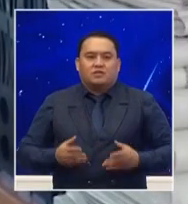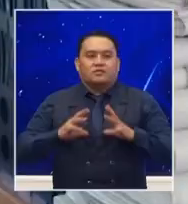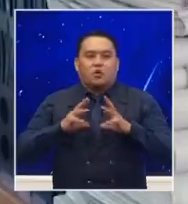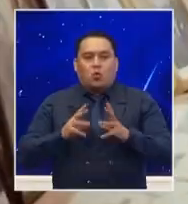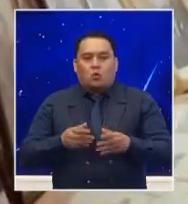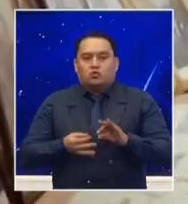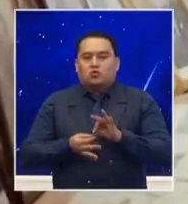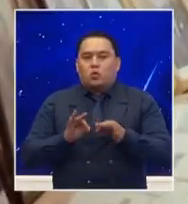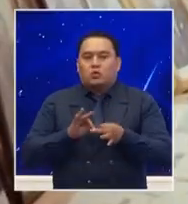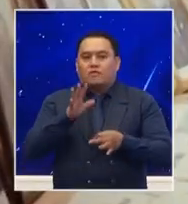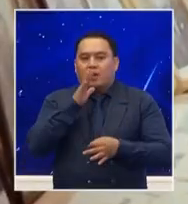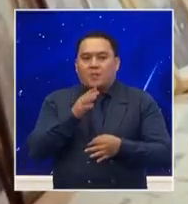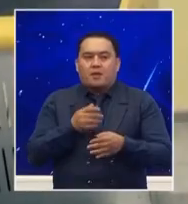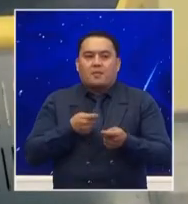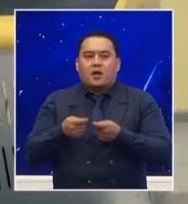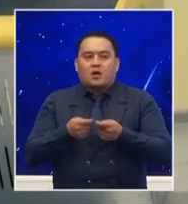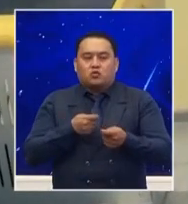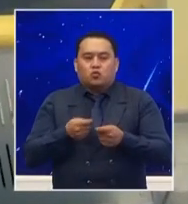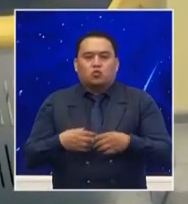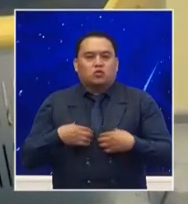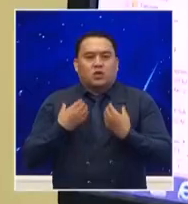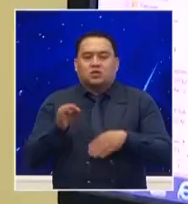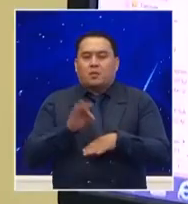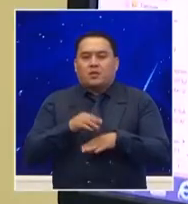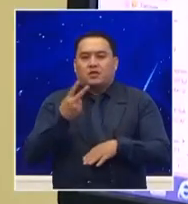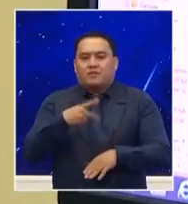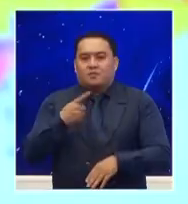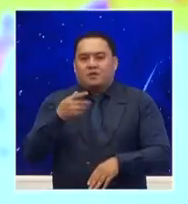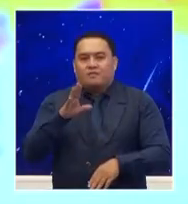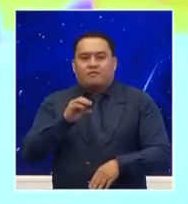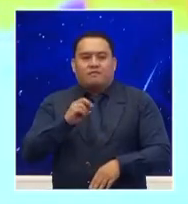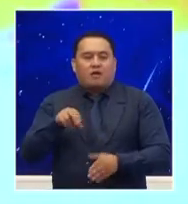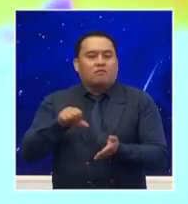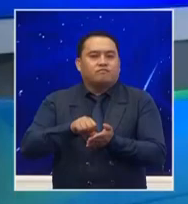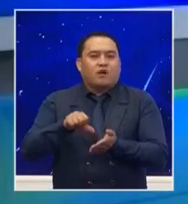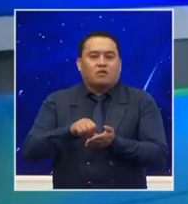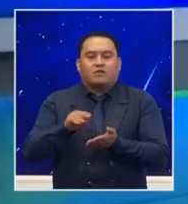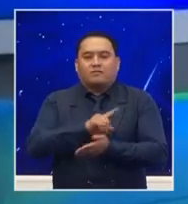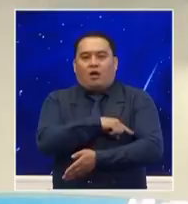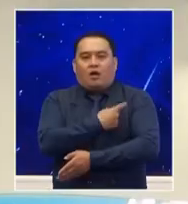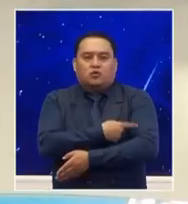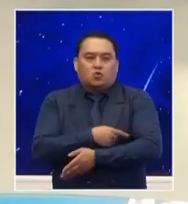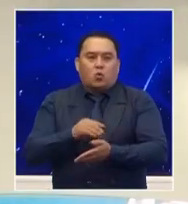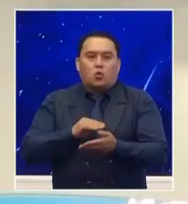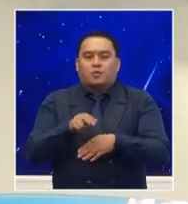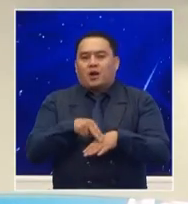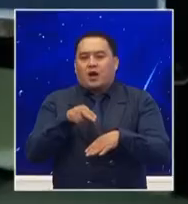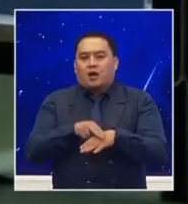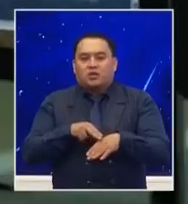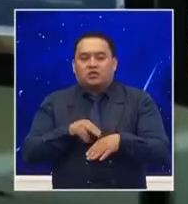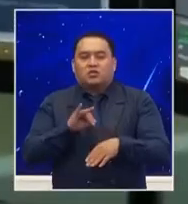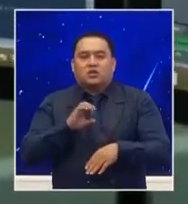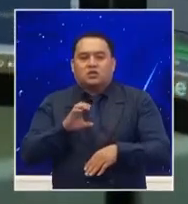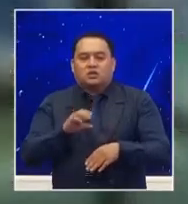это сложное время на передовой в борьбе с самой ужасной болезнью 21 века выступают врачи, сотрудники правоохранительных органов и ЧС.